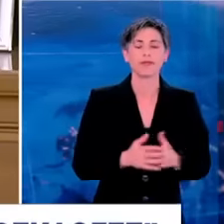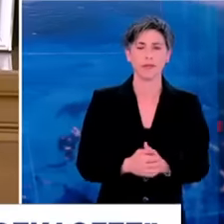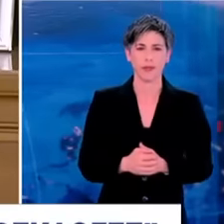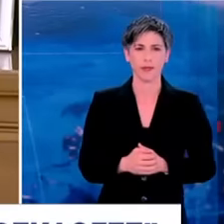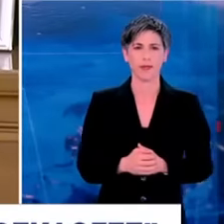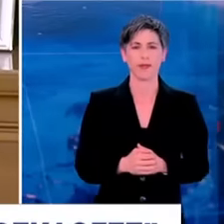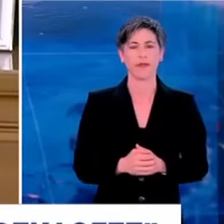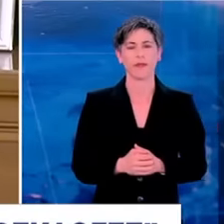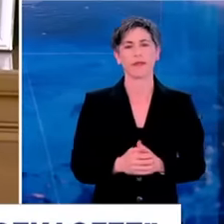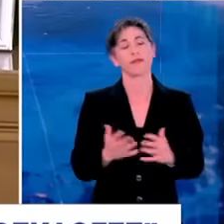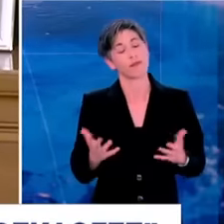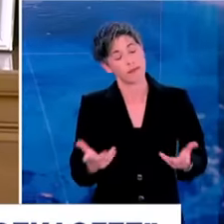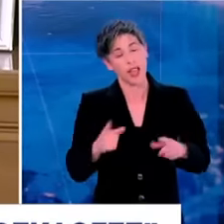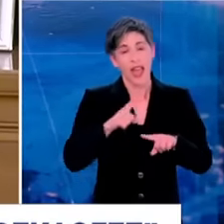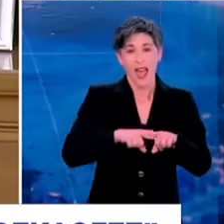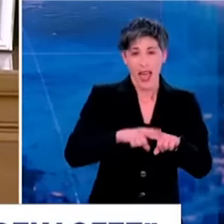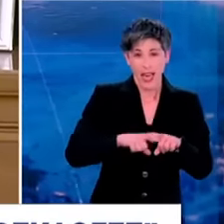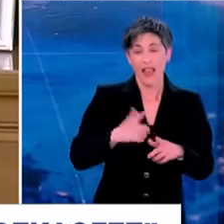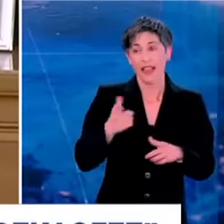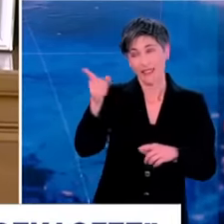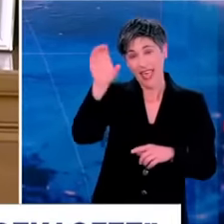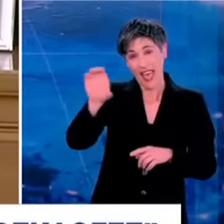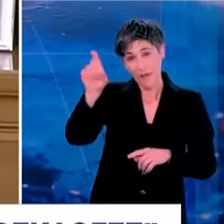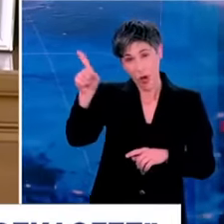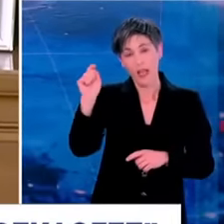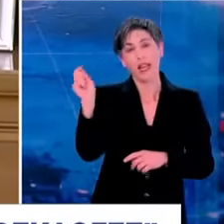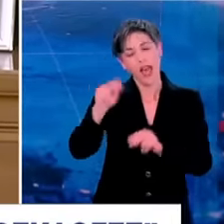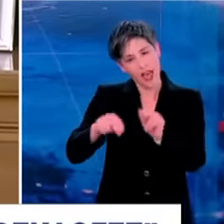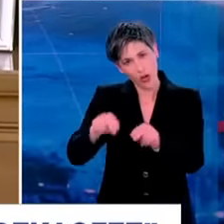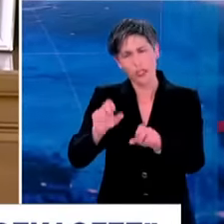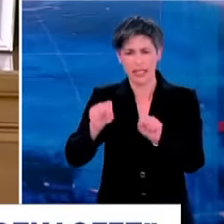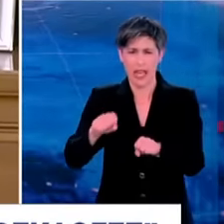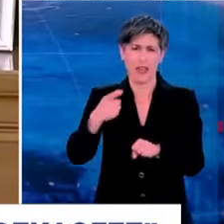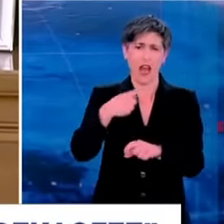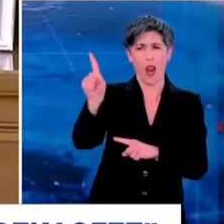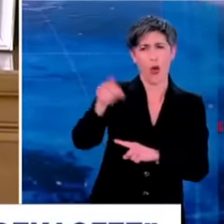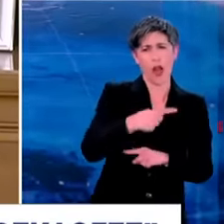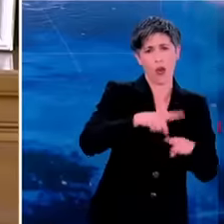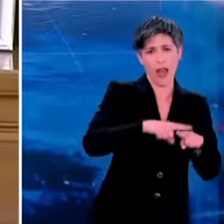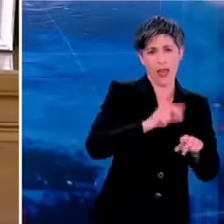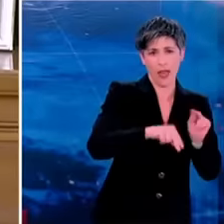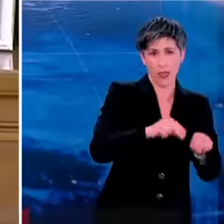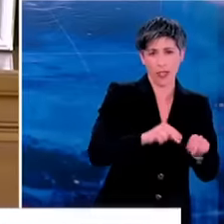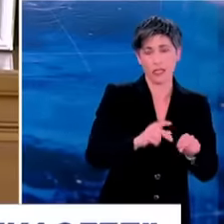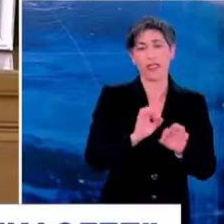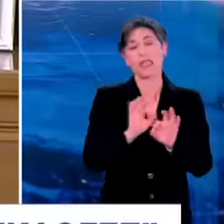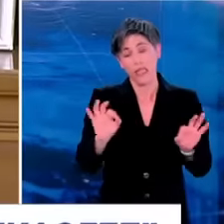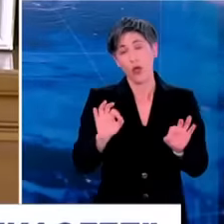είναι εθνική κάλπη, αλλά δεν είναι εθνικές εκλογές που εκλέγουν κυβέρνηση. Κατά συνέπεια, το μέτρο σύγκρισης είναι οι προηγούμενες ευρωεκλογές.